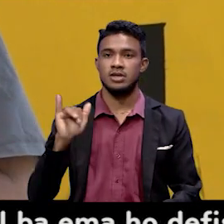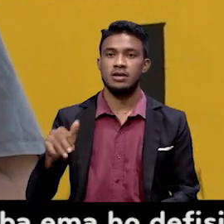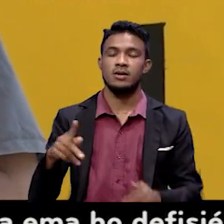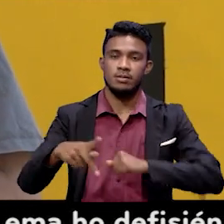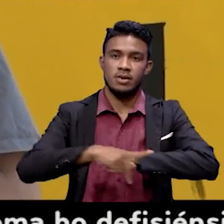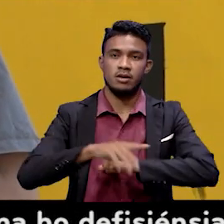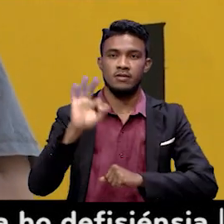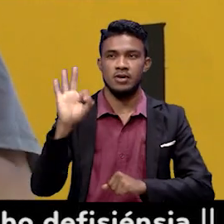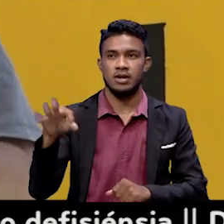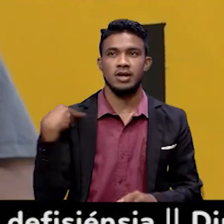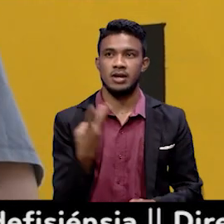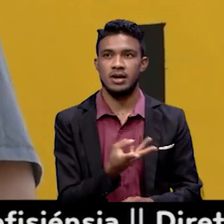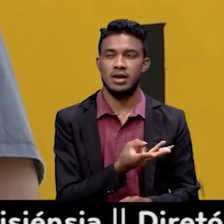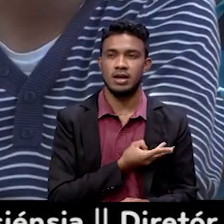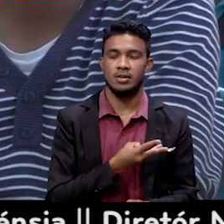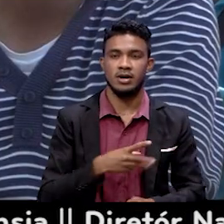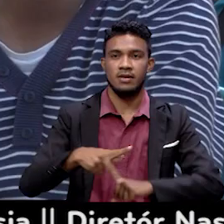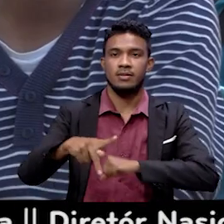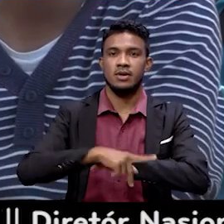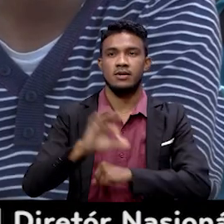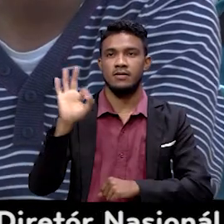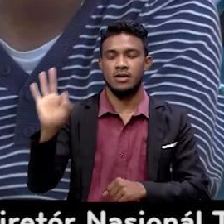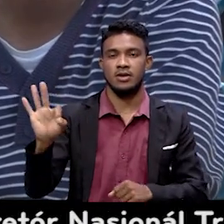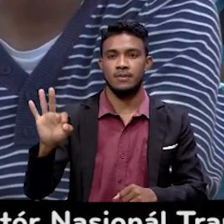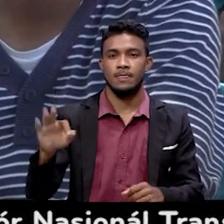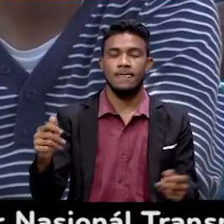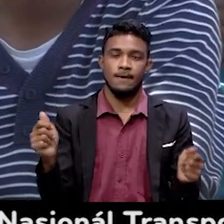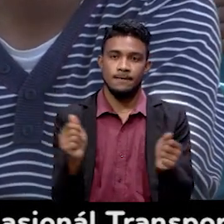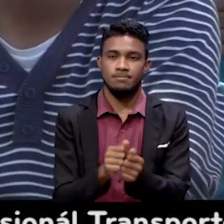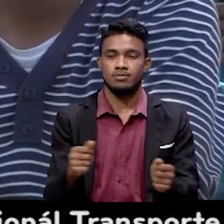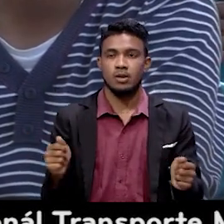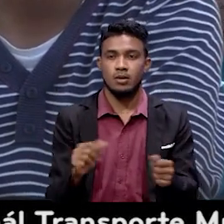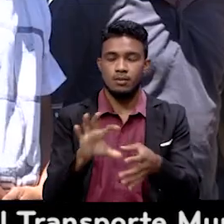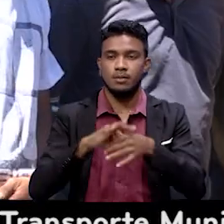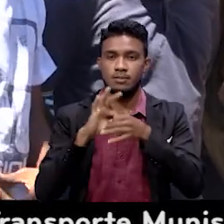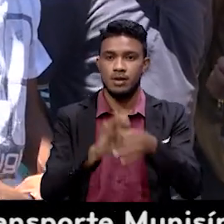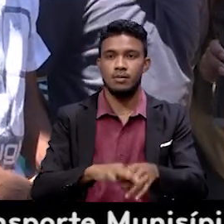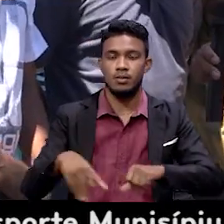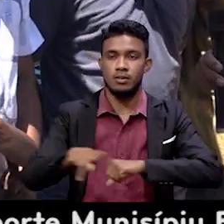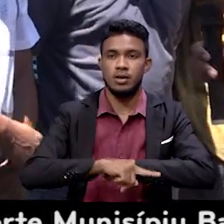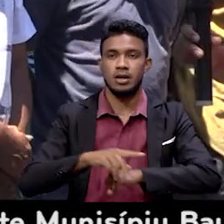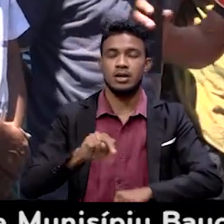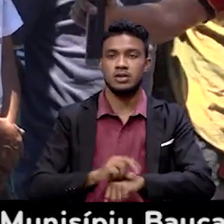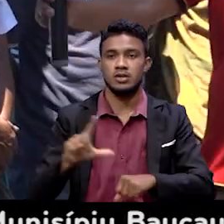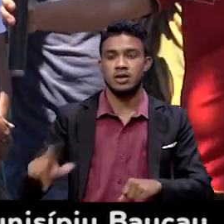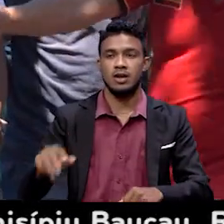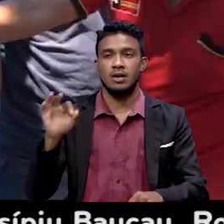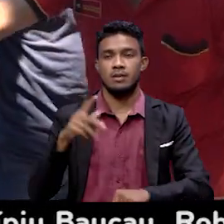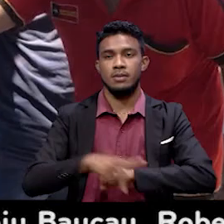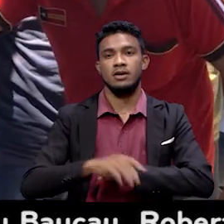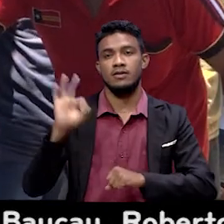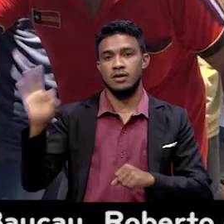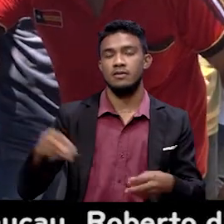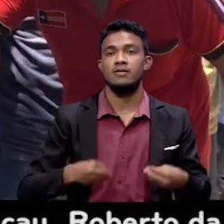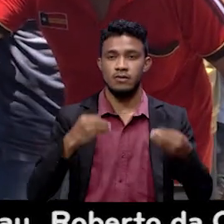Fretiling ita nia ita ma Fretiling I hambitu konsolidasau ne membro Komisão Política Nacional Fretiling, mosa to